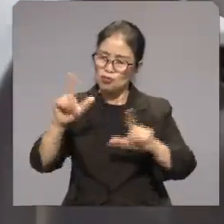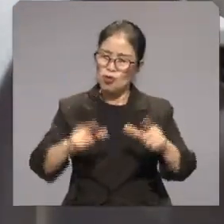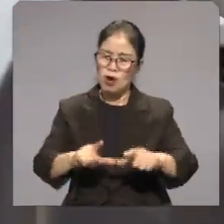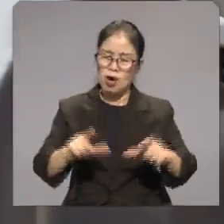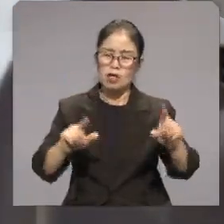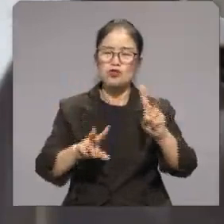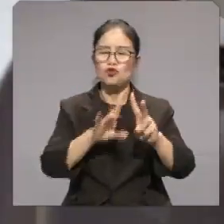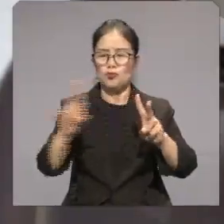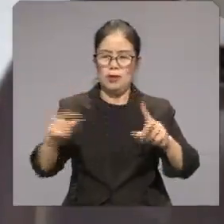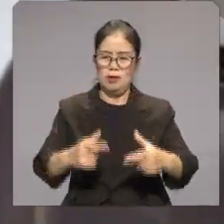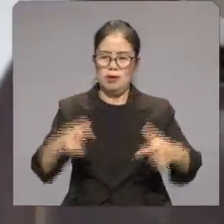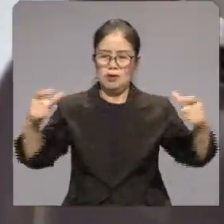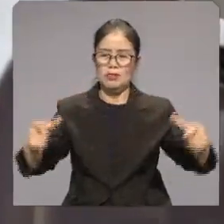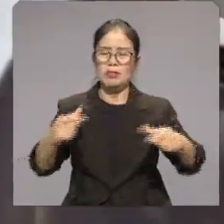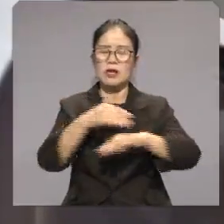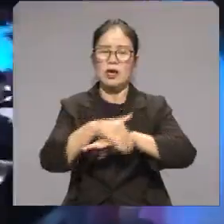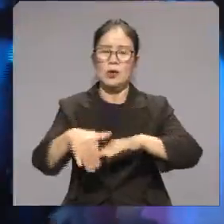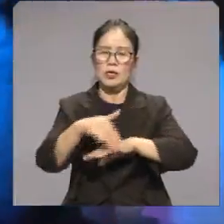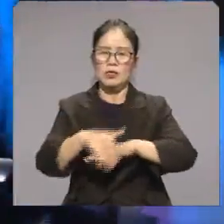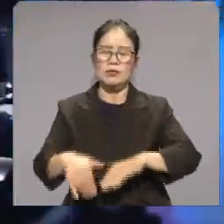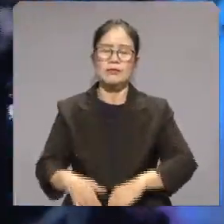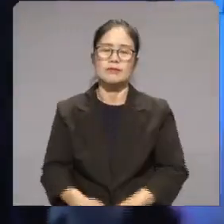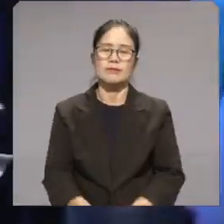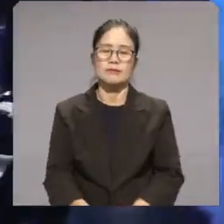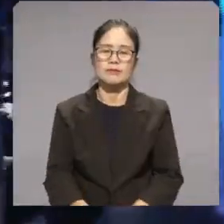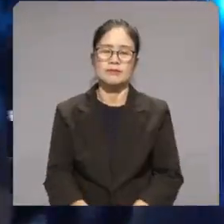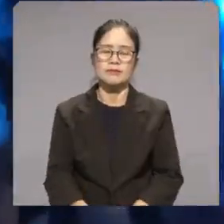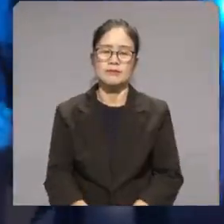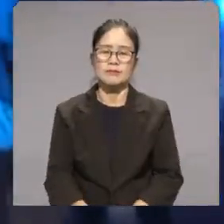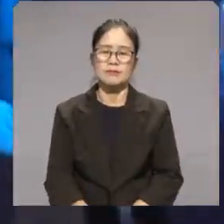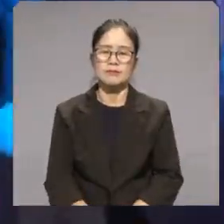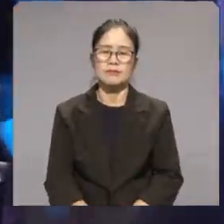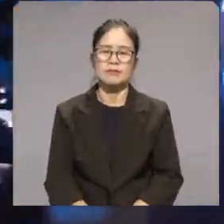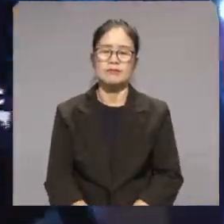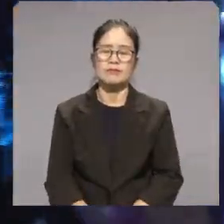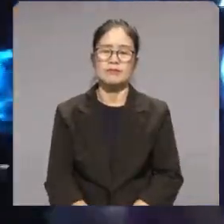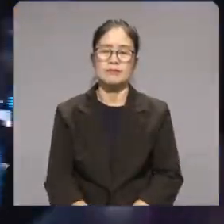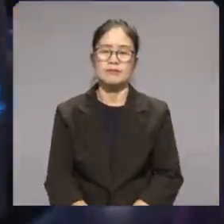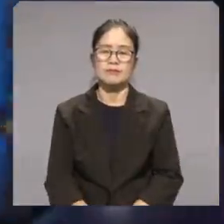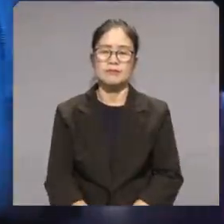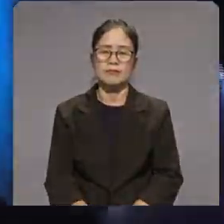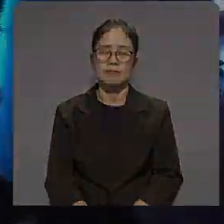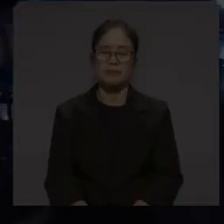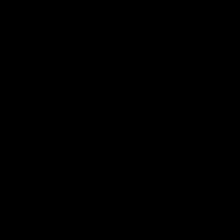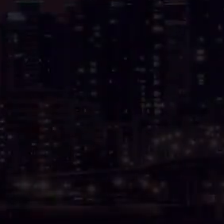두 배 더 커질 예정입니다. OBS 뉴스 김하희입니다.